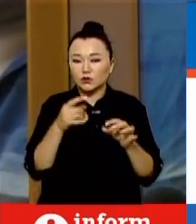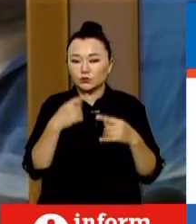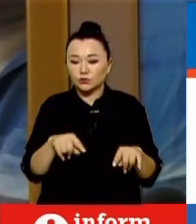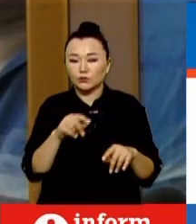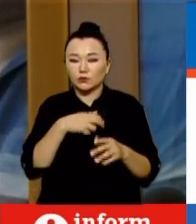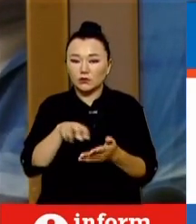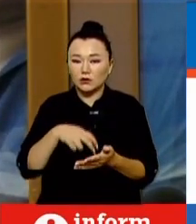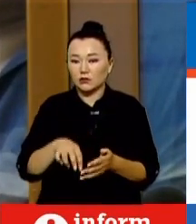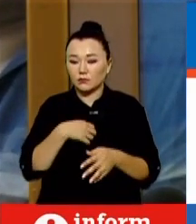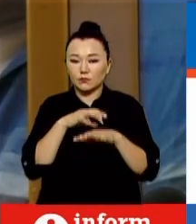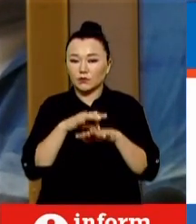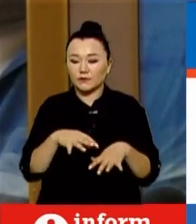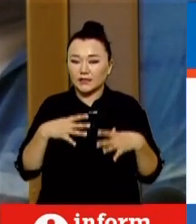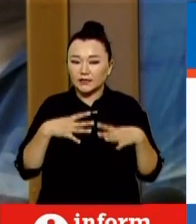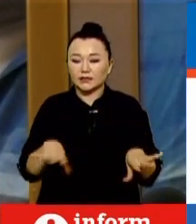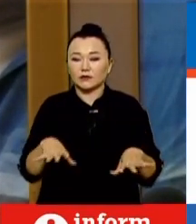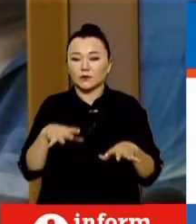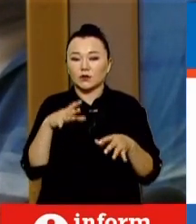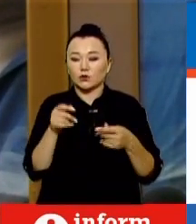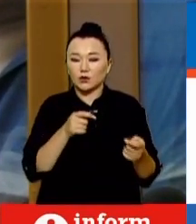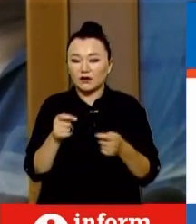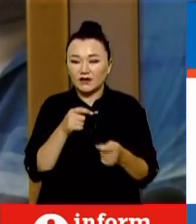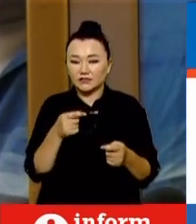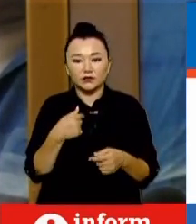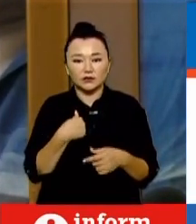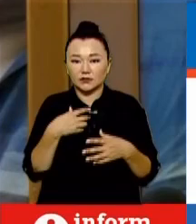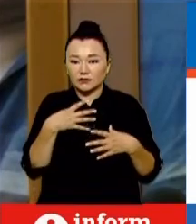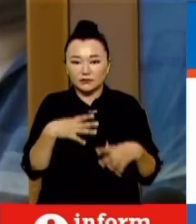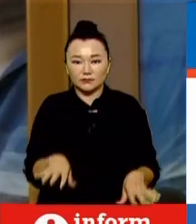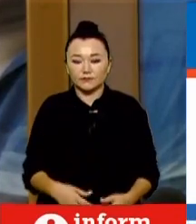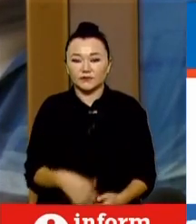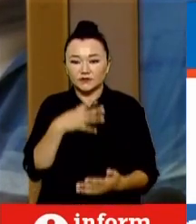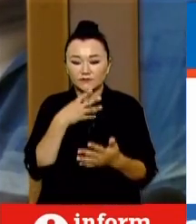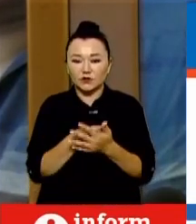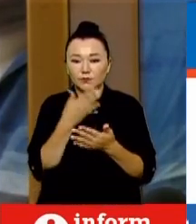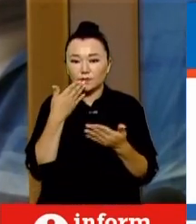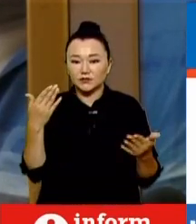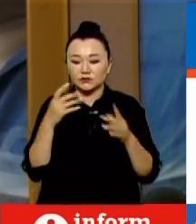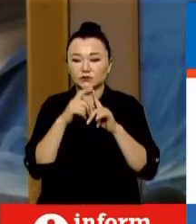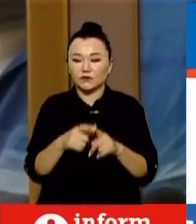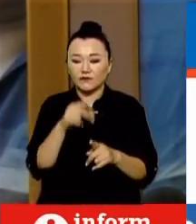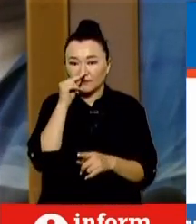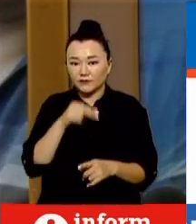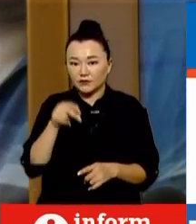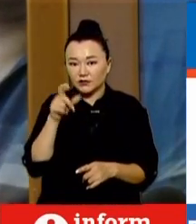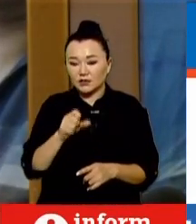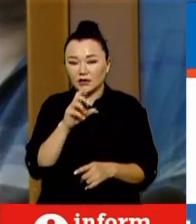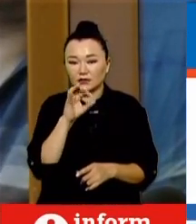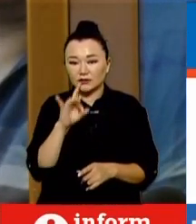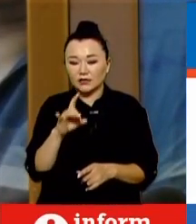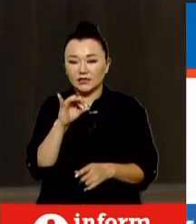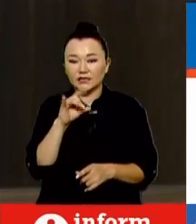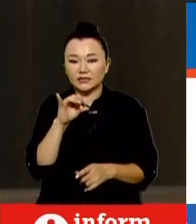раскрутке проекта не проводила. Руководителем не являлась. В своем последнем слове обвиняемая Анар